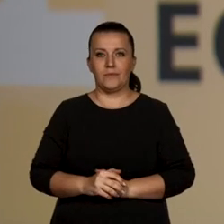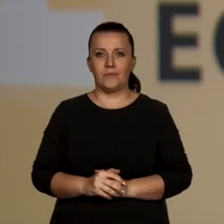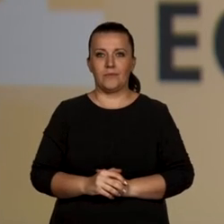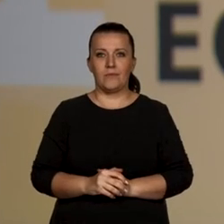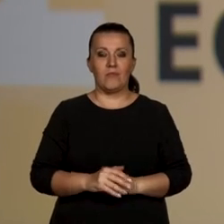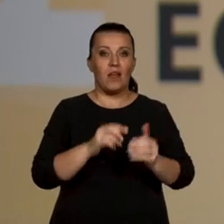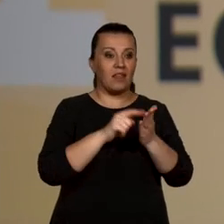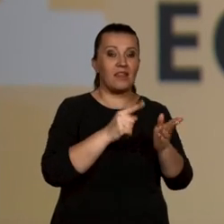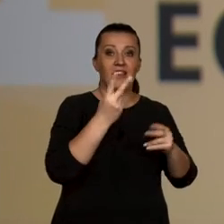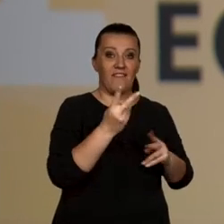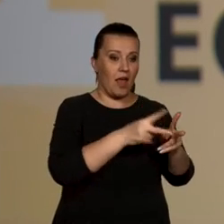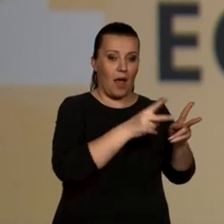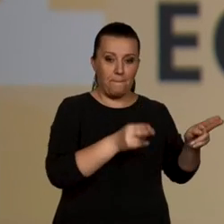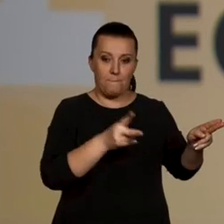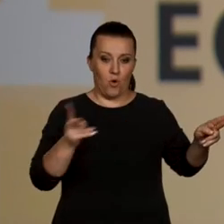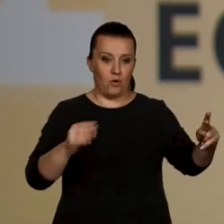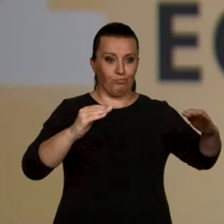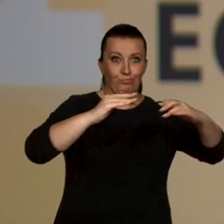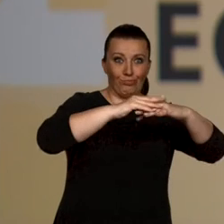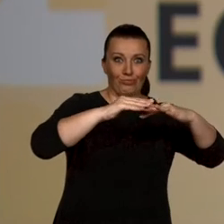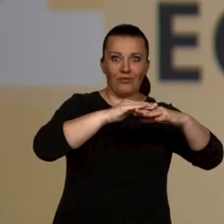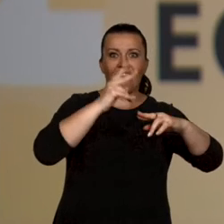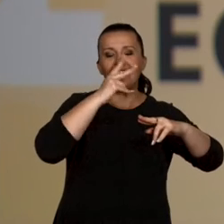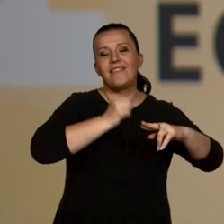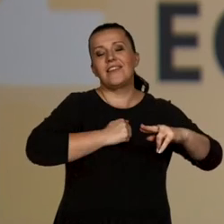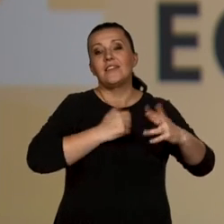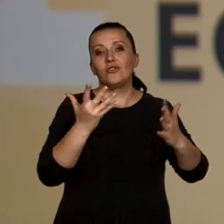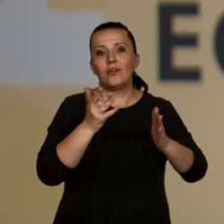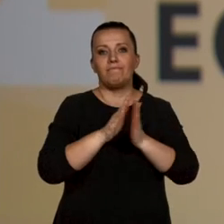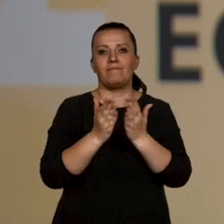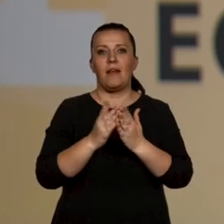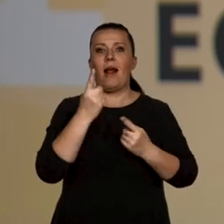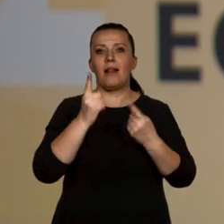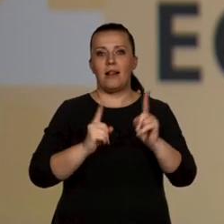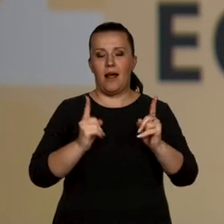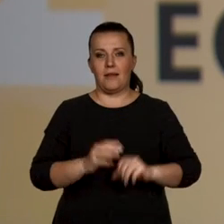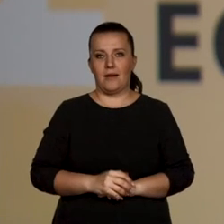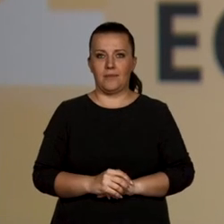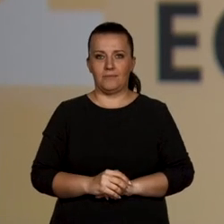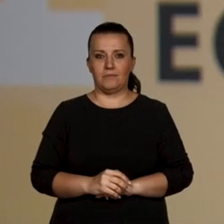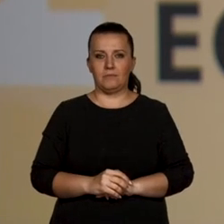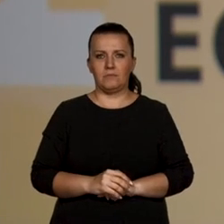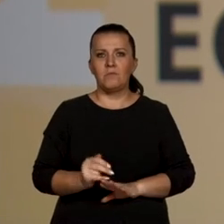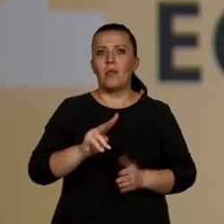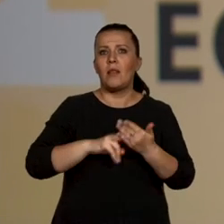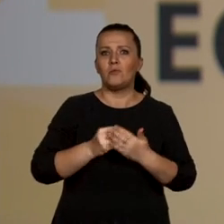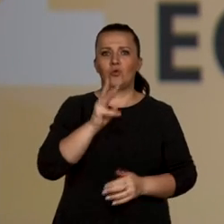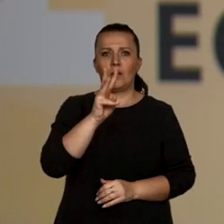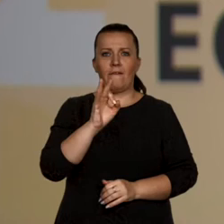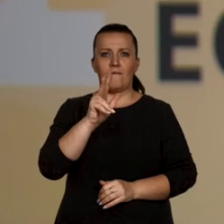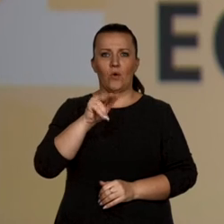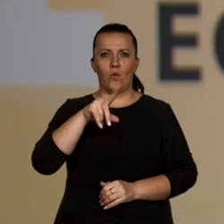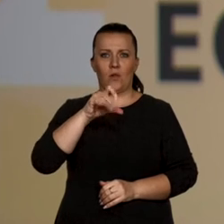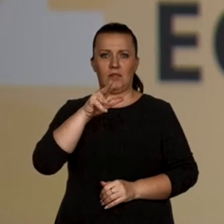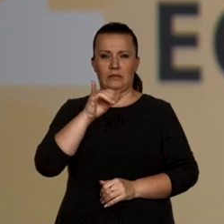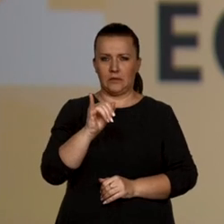To współwystępowanie epok odbywa się również w lalce. Znane jest wszystkim pytanie, czy Wokulski był pozytywistą,